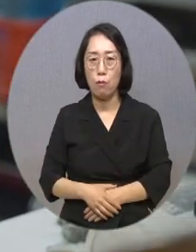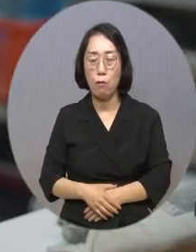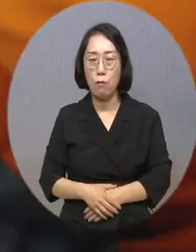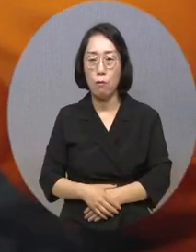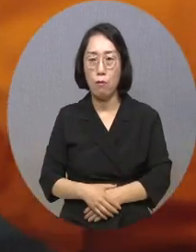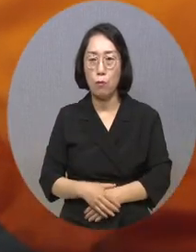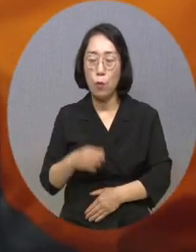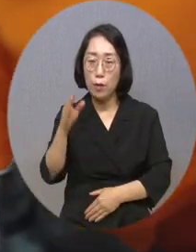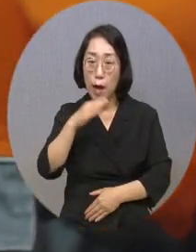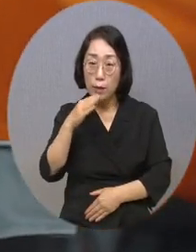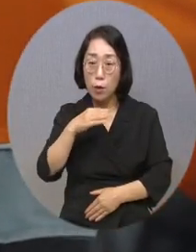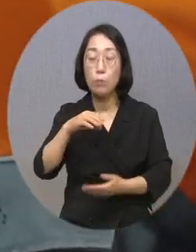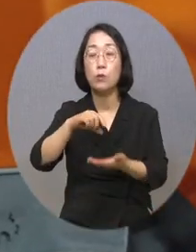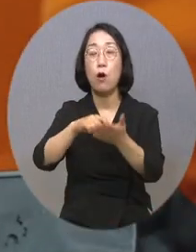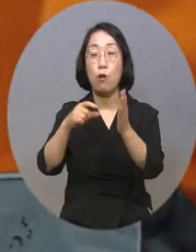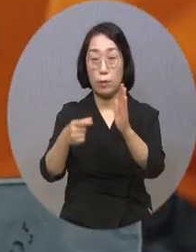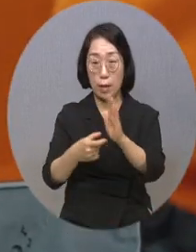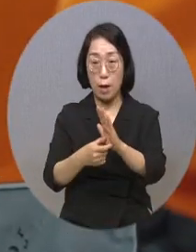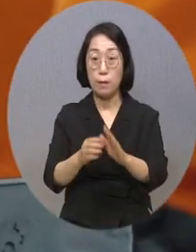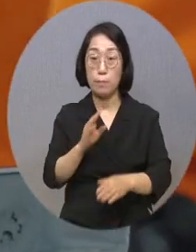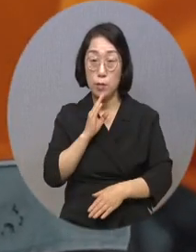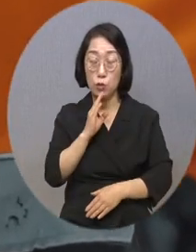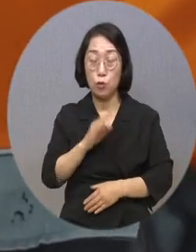세요. 왜 이렇게 맛있지?